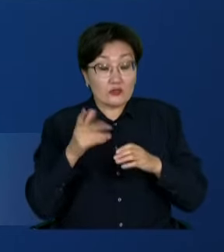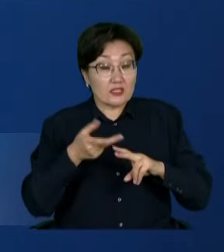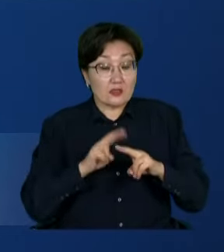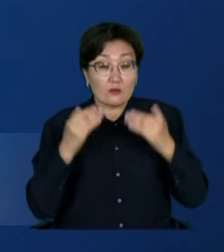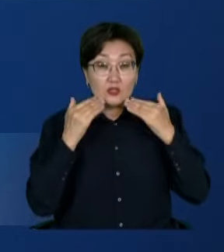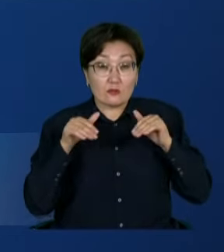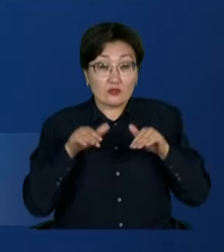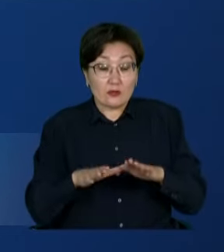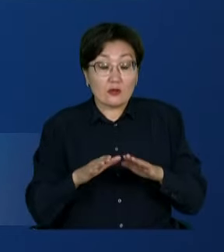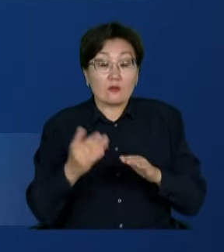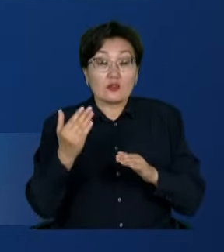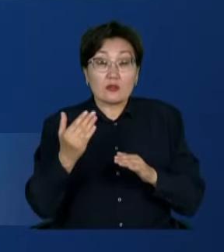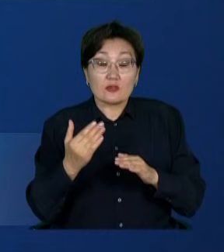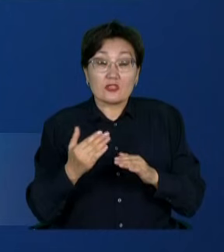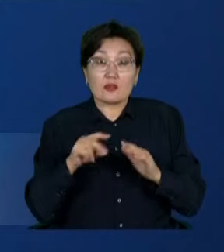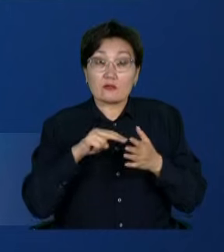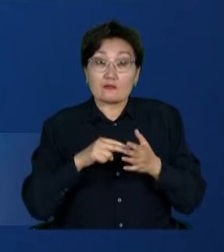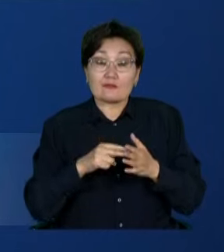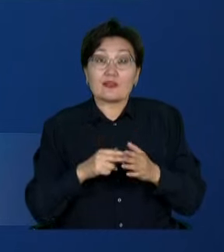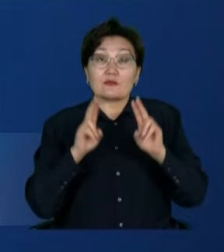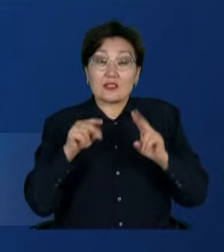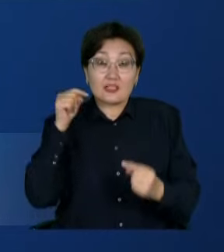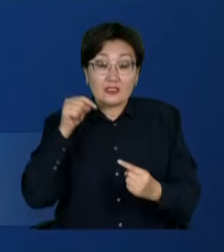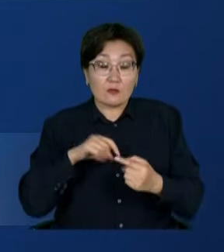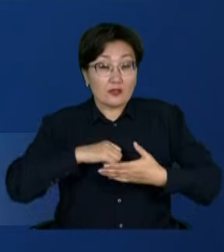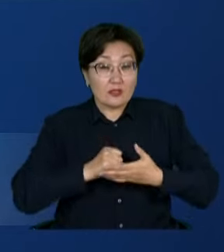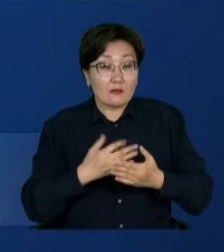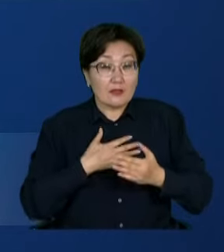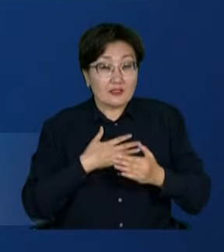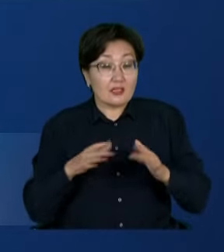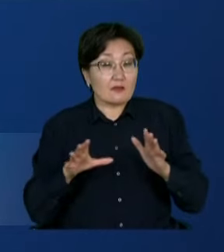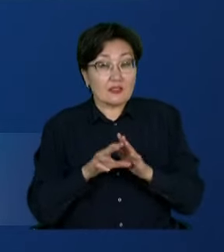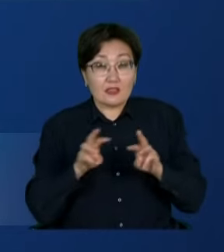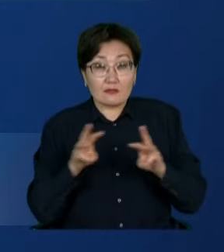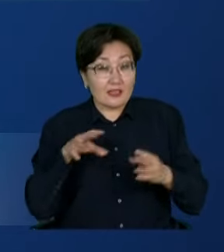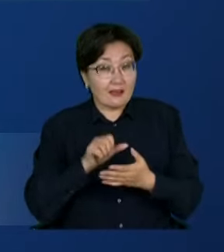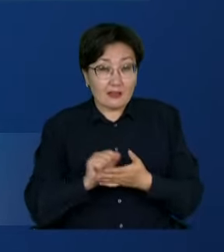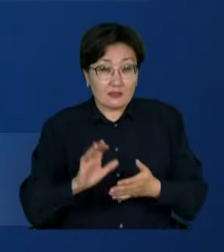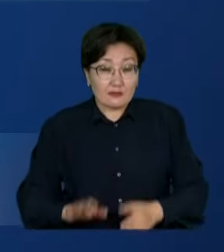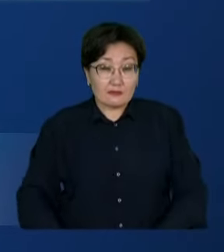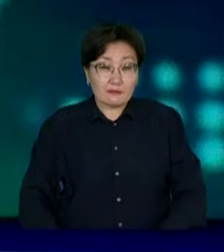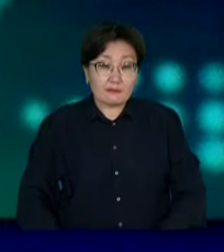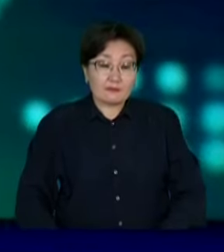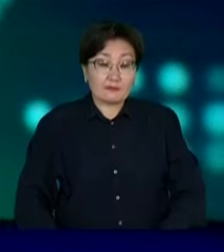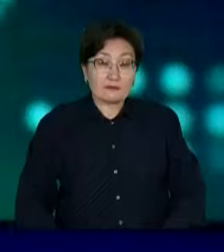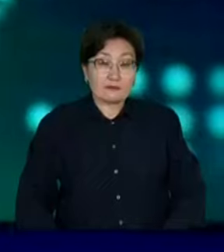соңғы шешім конфигурация бойынша қабылданады. Онымен мен де энергетика министрі де айналыспайды.